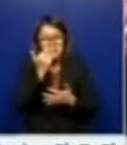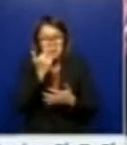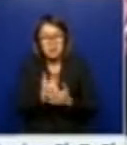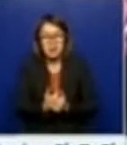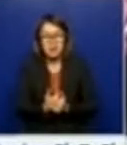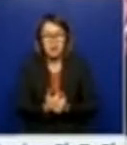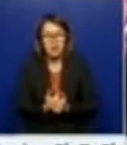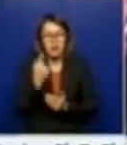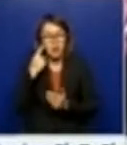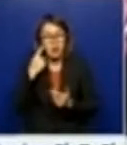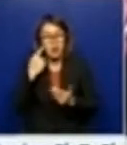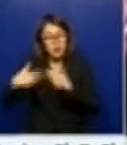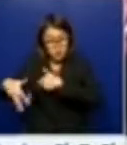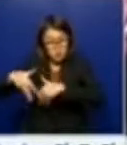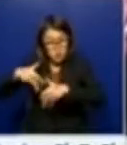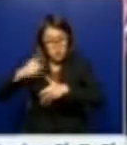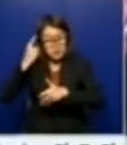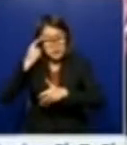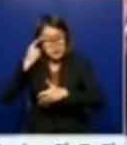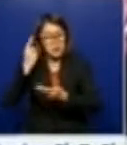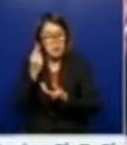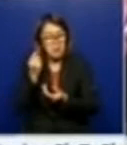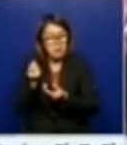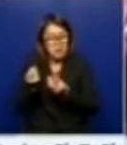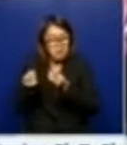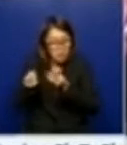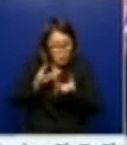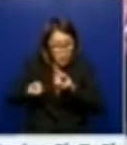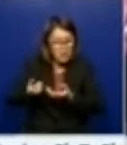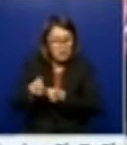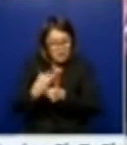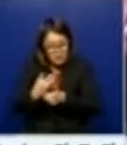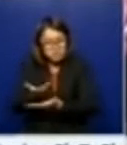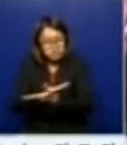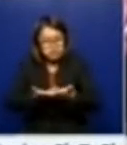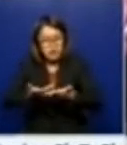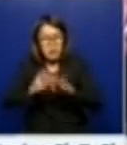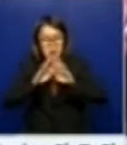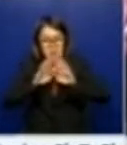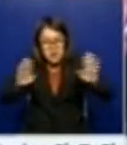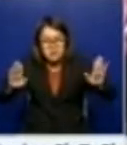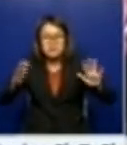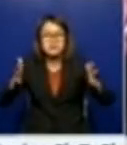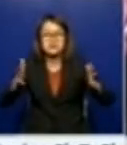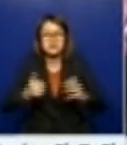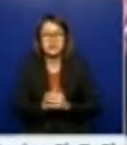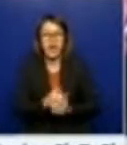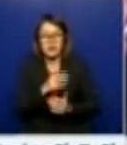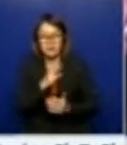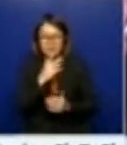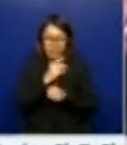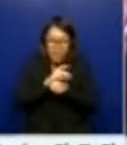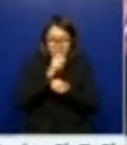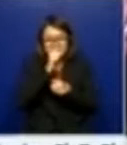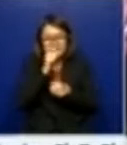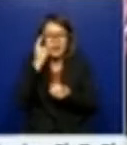มีส่วนร่วมของพี่น้องประชาชนอย่างเปิดเผยผมเรียนนะครับว่าตอนที่เราจะลงประชาม